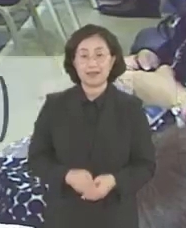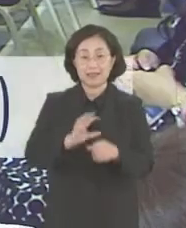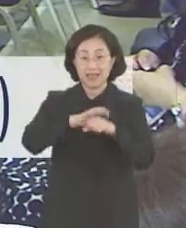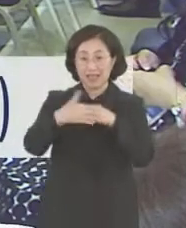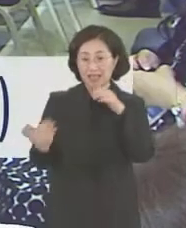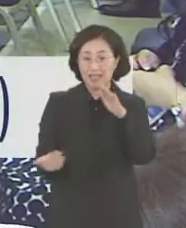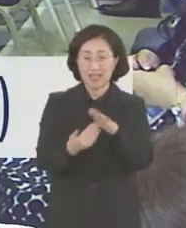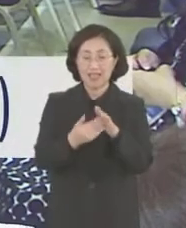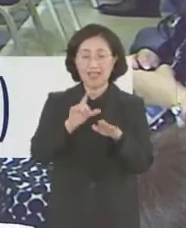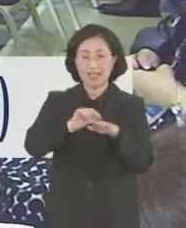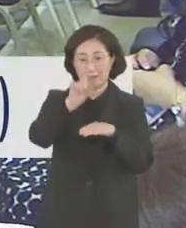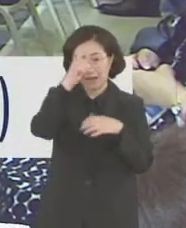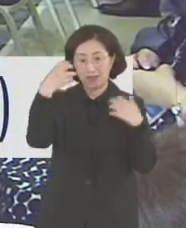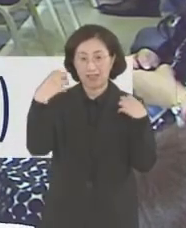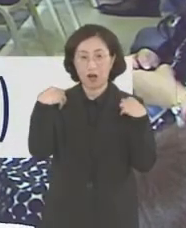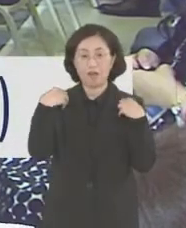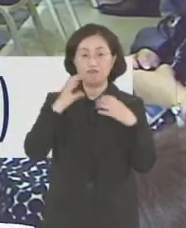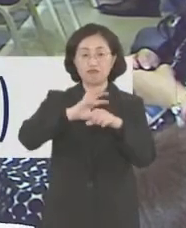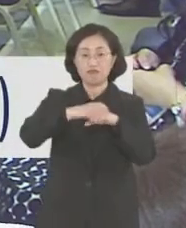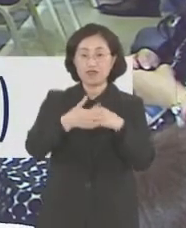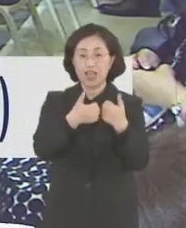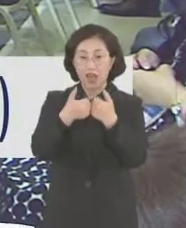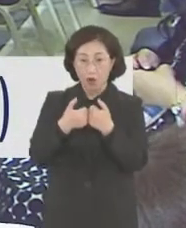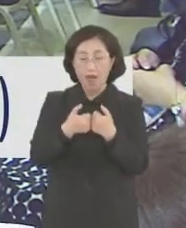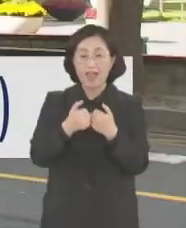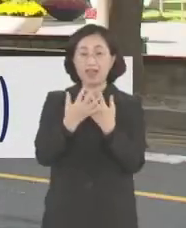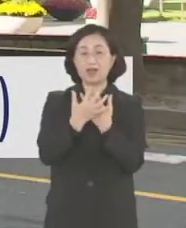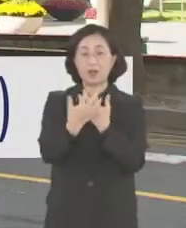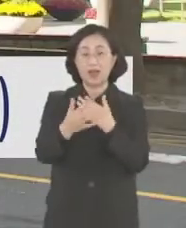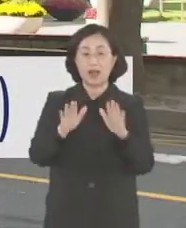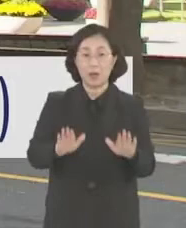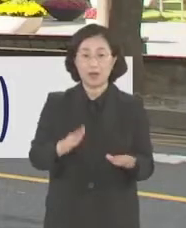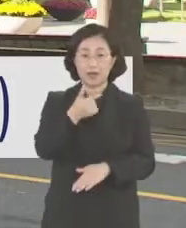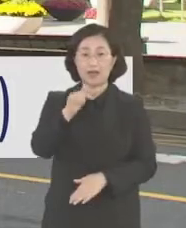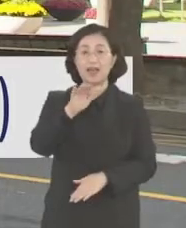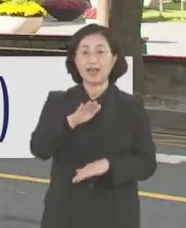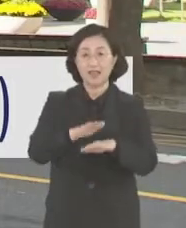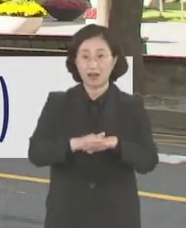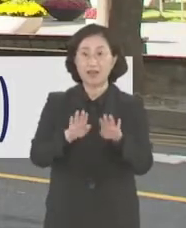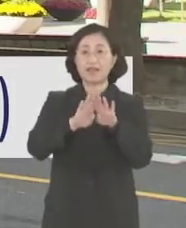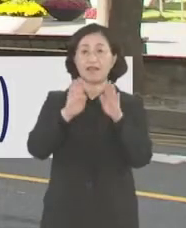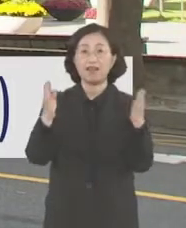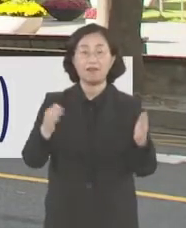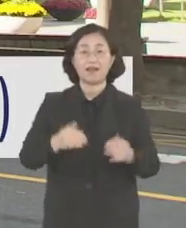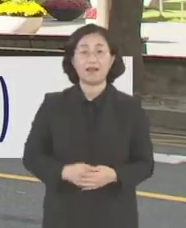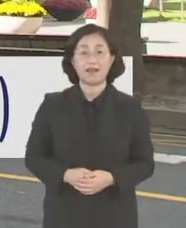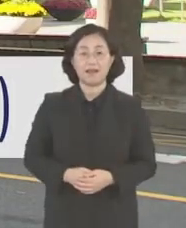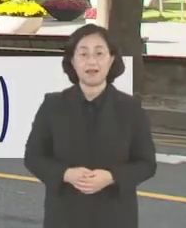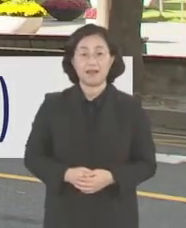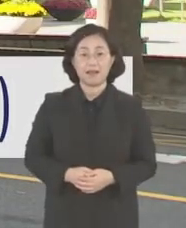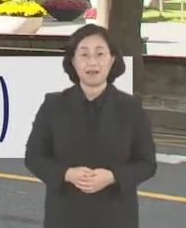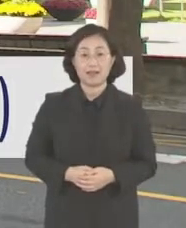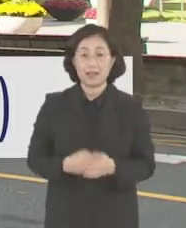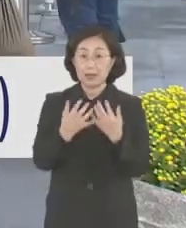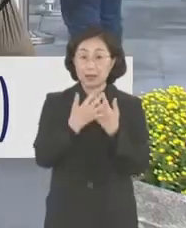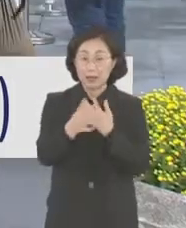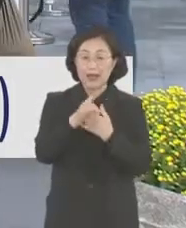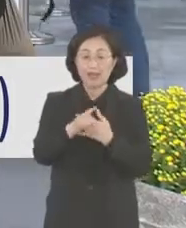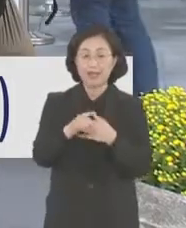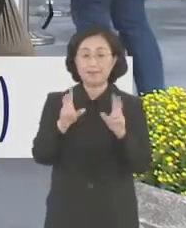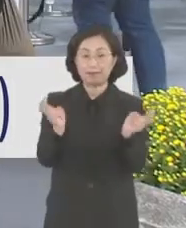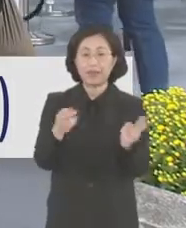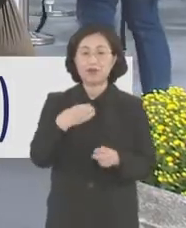세계 최대 지방정부 국제회의인 UCLG 총회가 오늘 대전에서 개막했습니다. UCLG 총회는